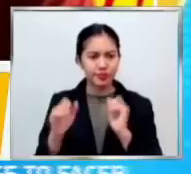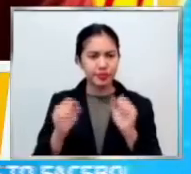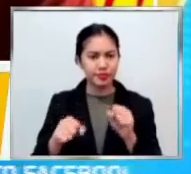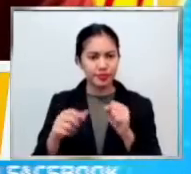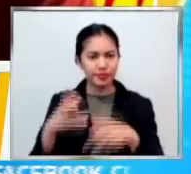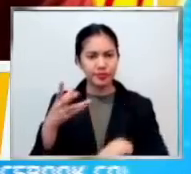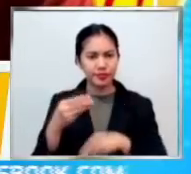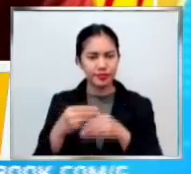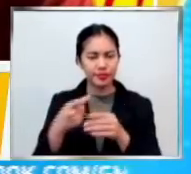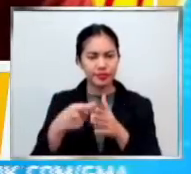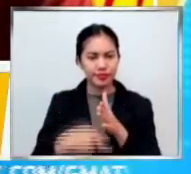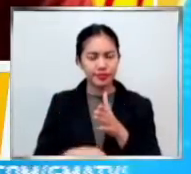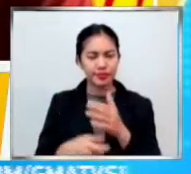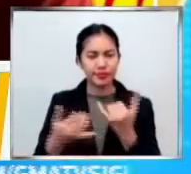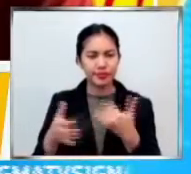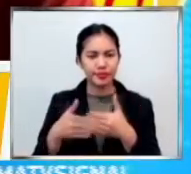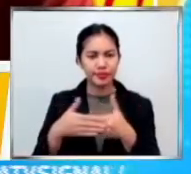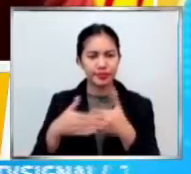habang papalapit po yung Pasko?